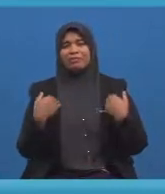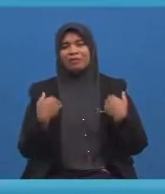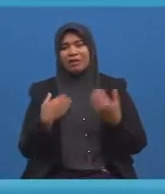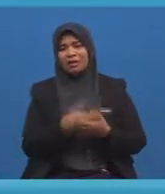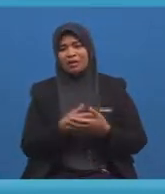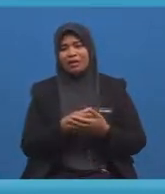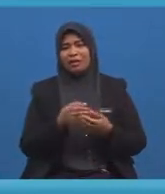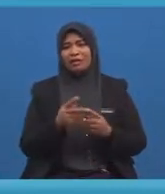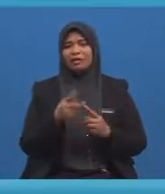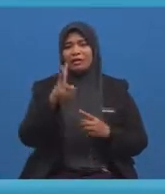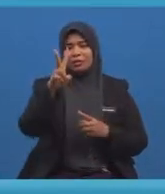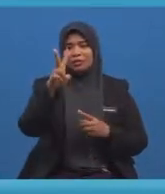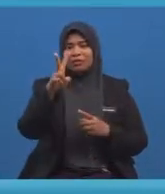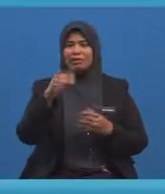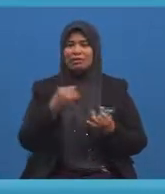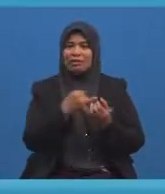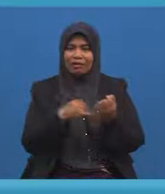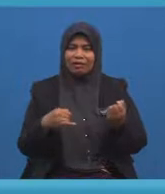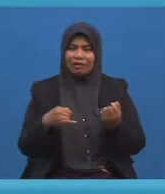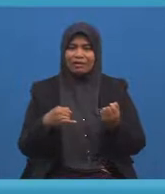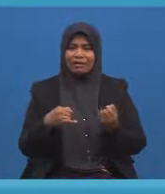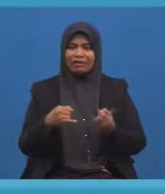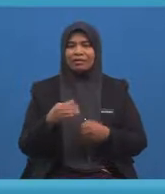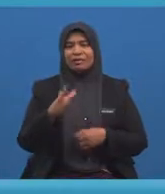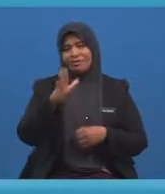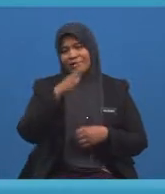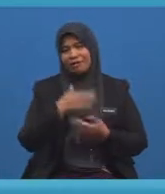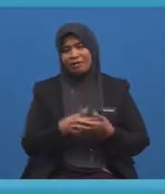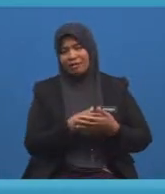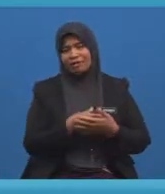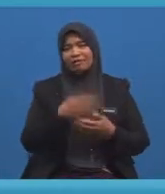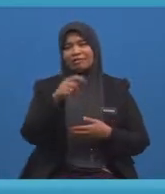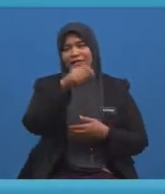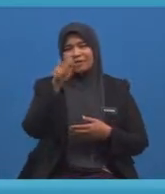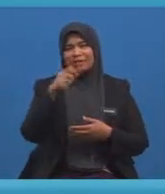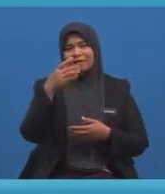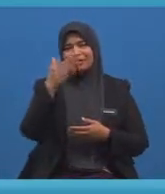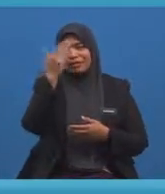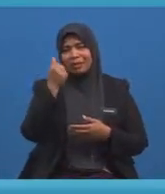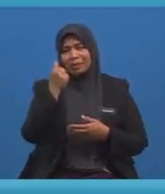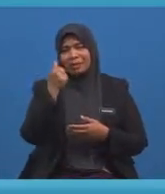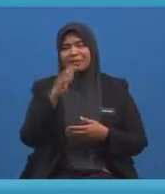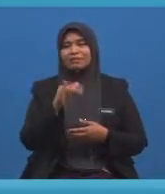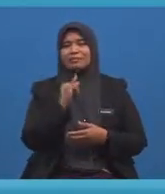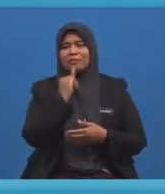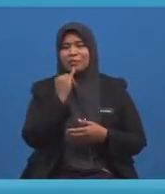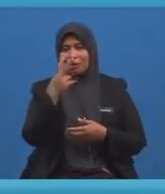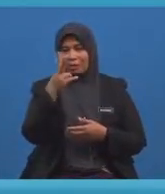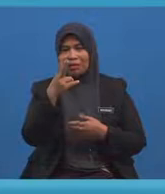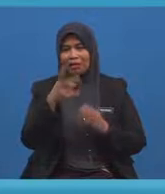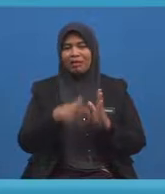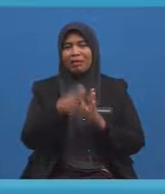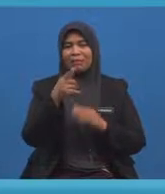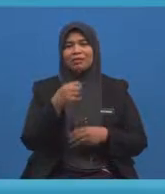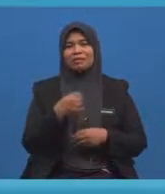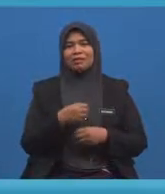saya, "Ayah, mengapakah ibu kelihatan lebih gemuk?" Saya cuma boleh